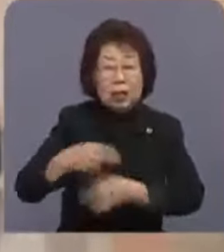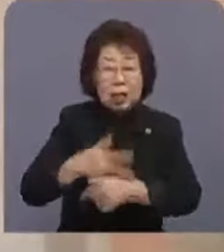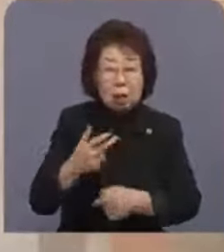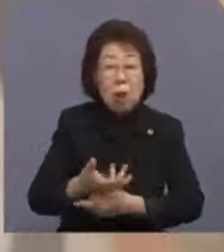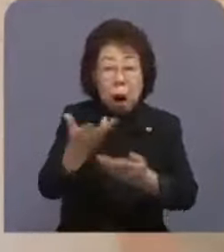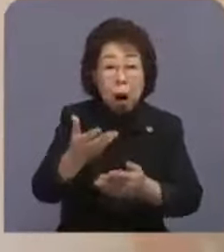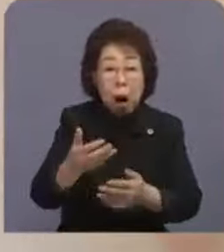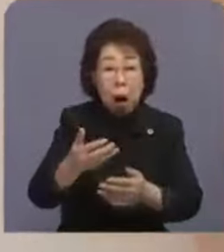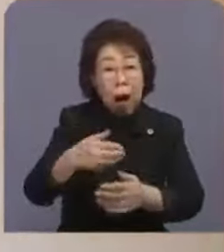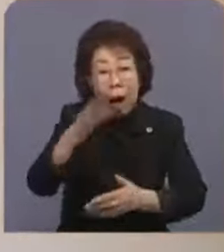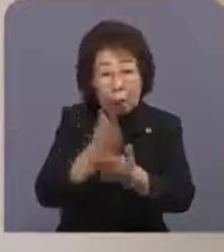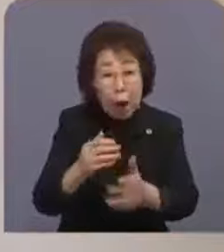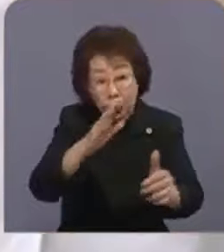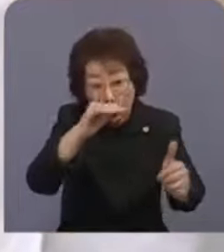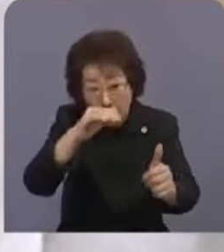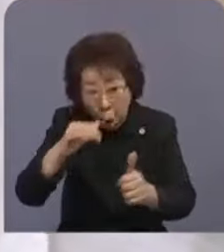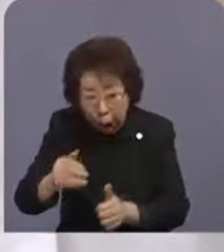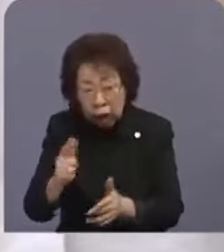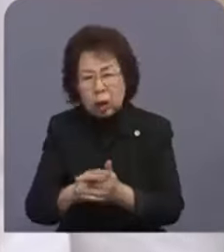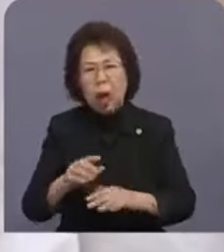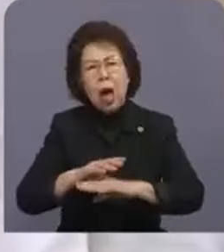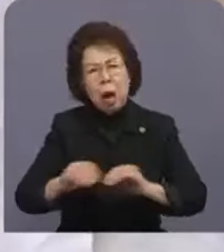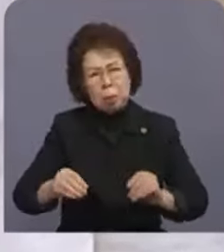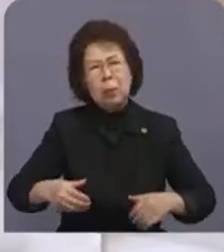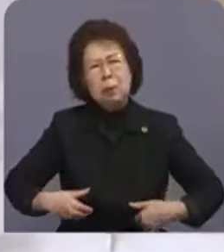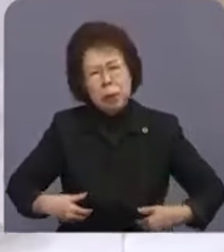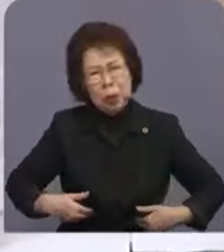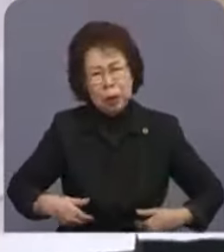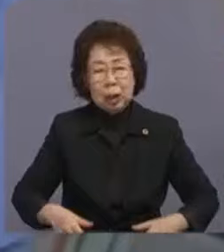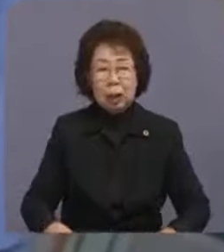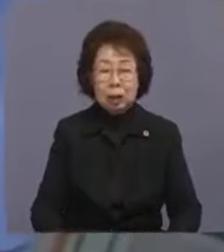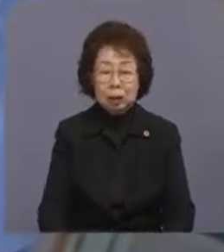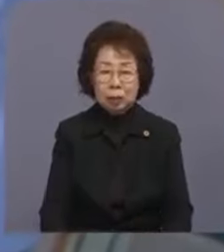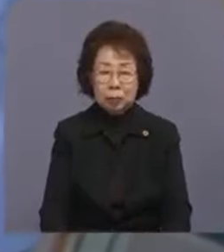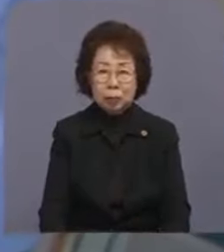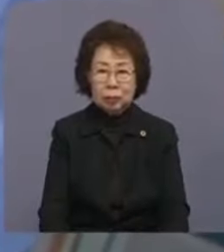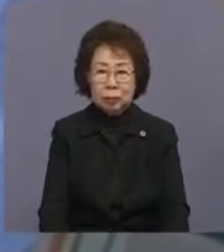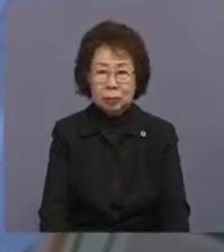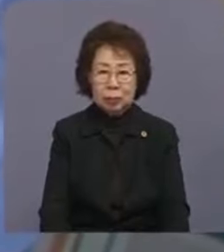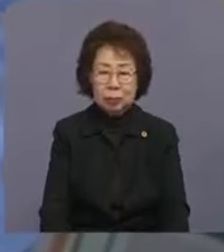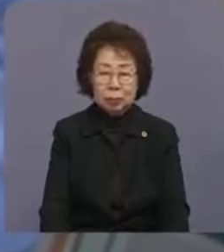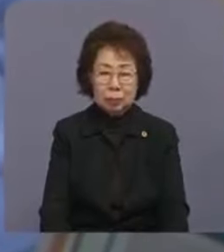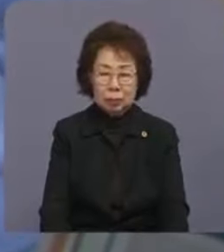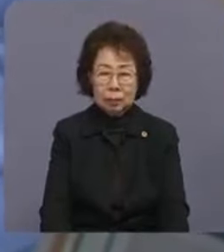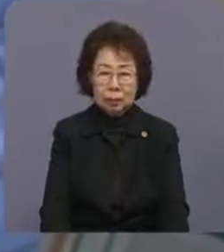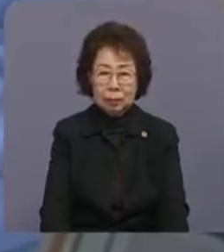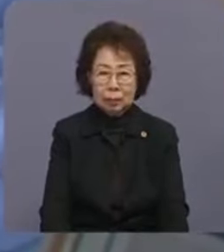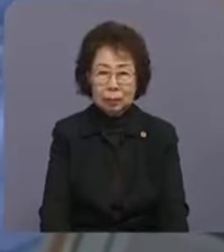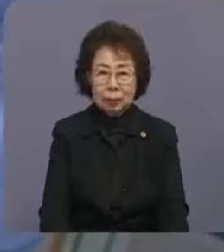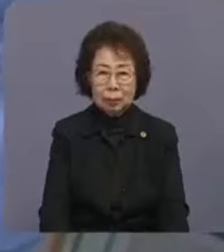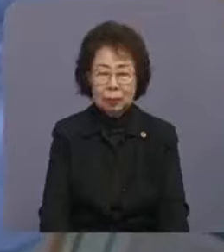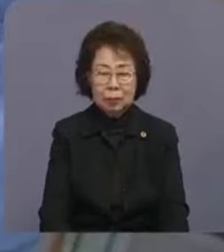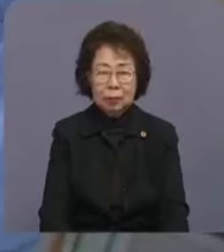발길을 돌릴 근본적인 해법이 절실합니다. KBS 뉴스 노준철입니다.